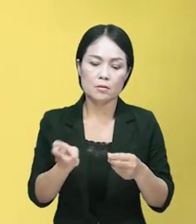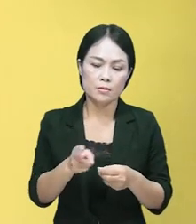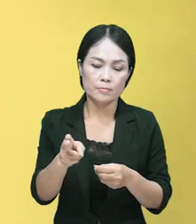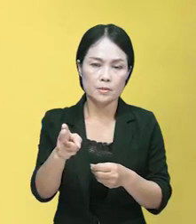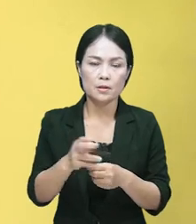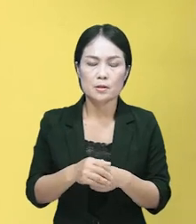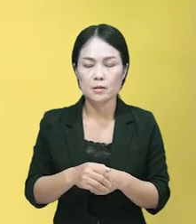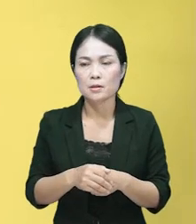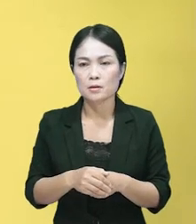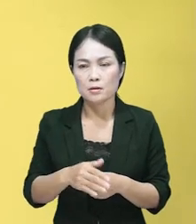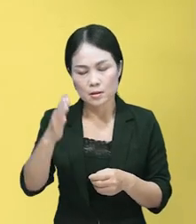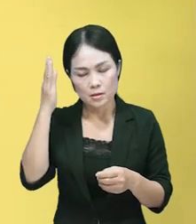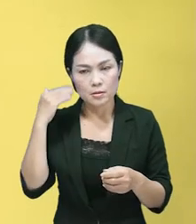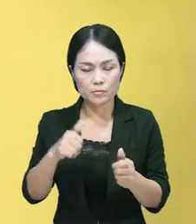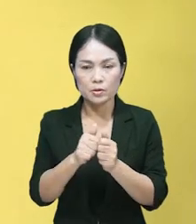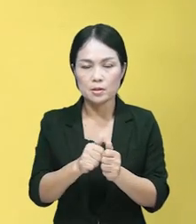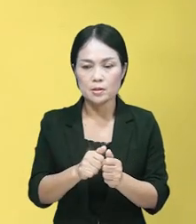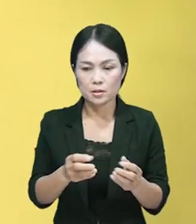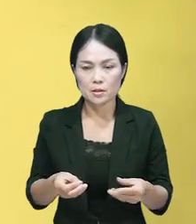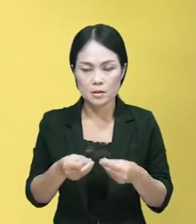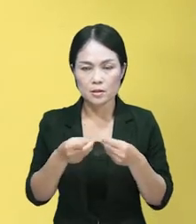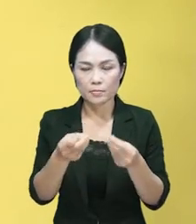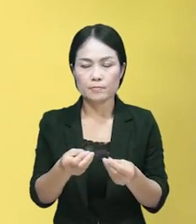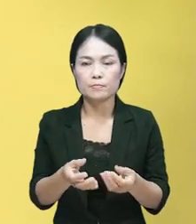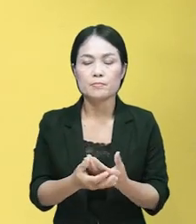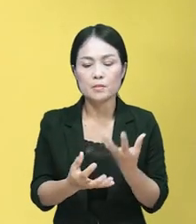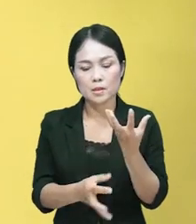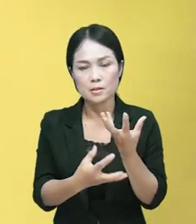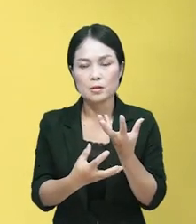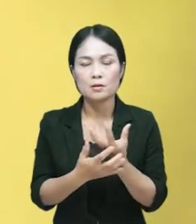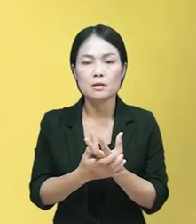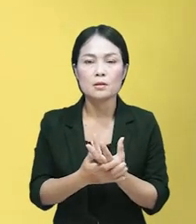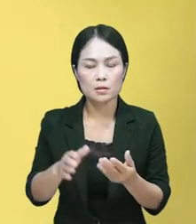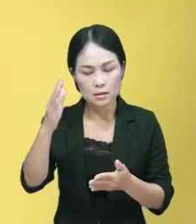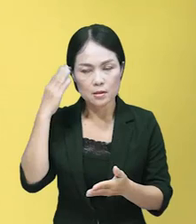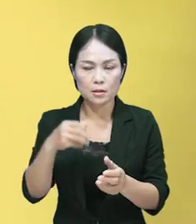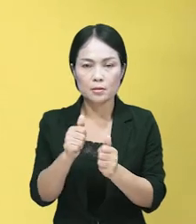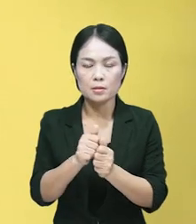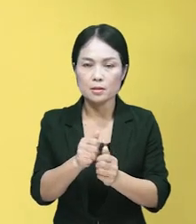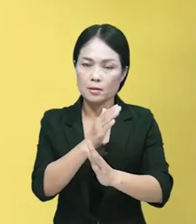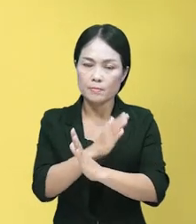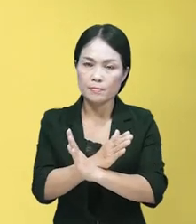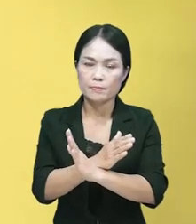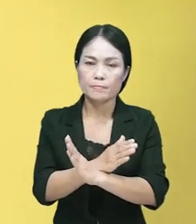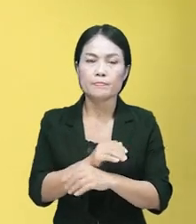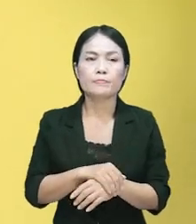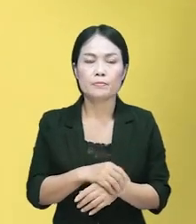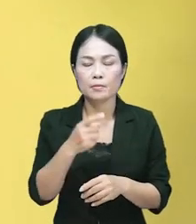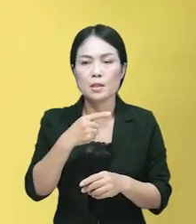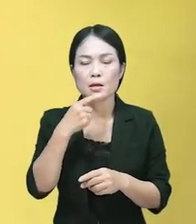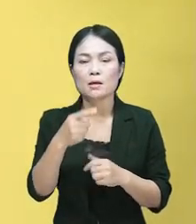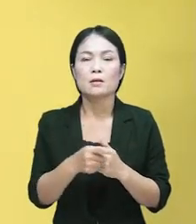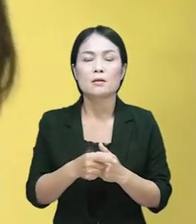ទង់ទៅប្រពន្ធនឹងយកទៅស្លអត់ចាអញ្ចឹងប្រពន្ធនឹងបានធ្វើការបដិសេធមែនទេគាត់និយាយ